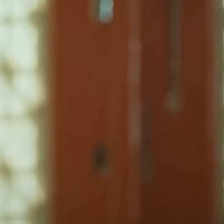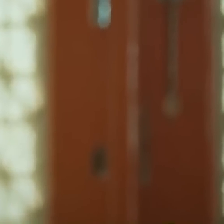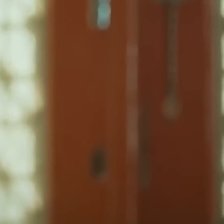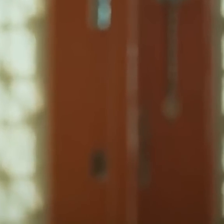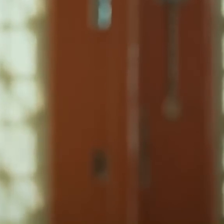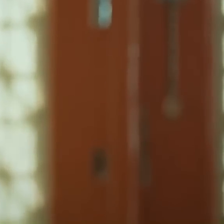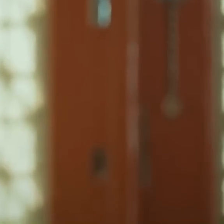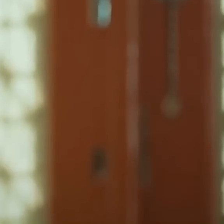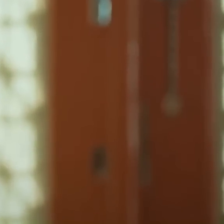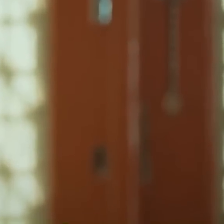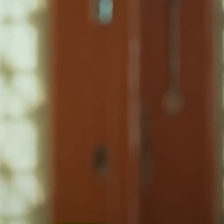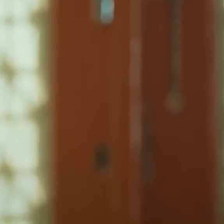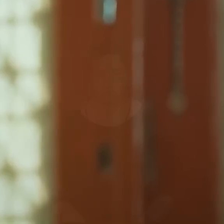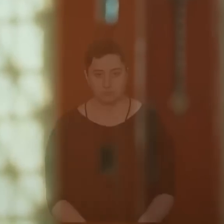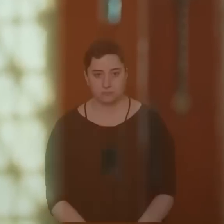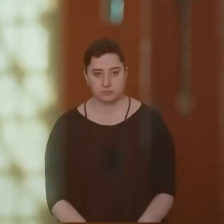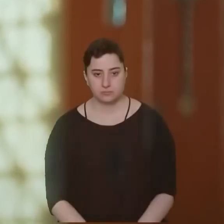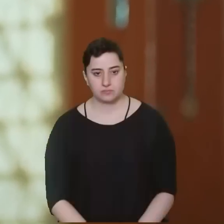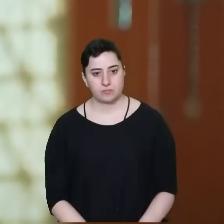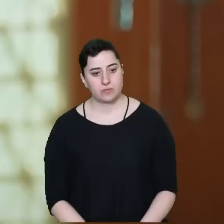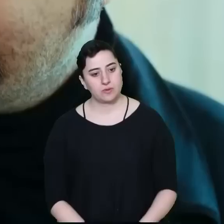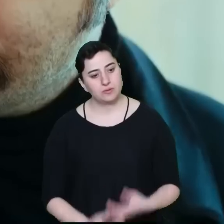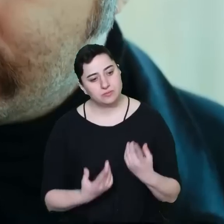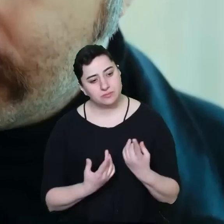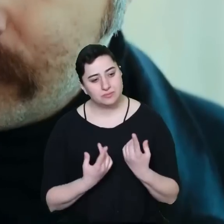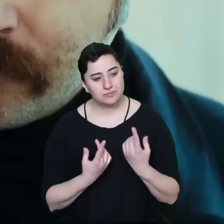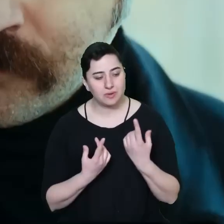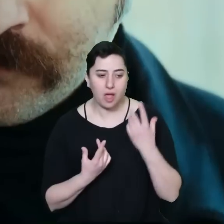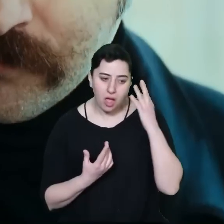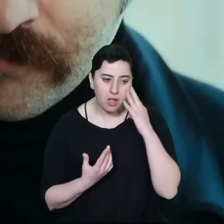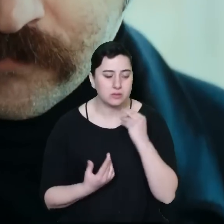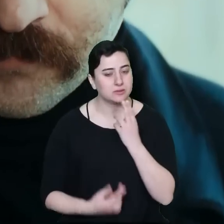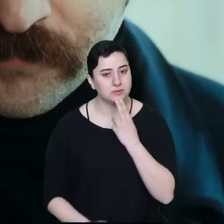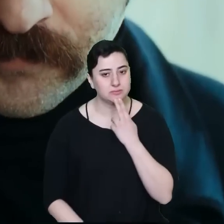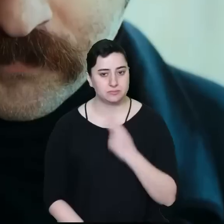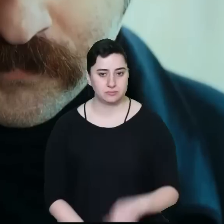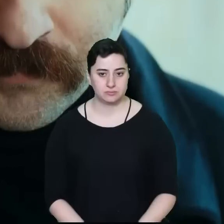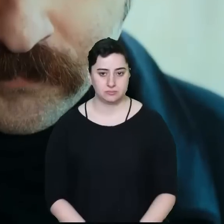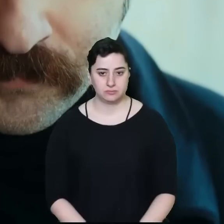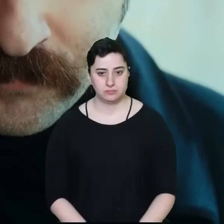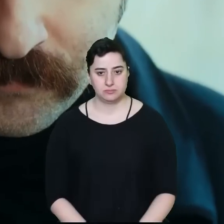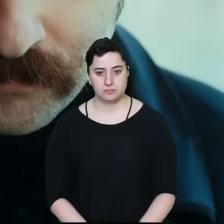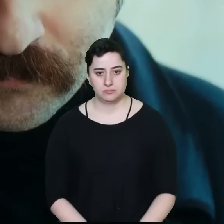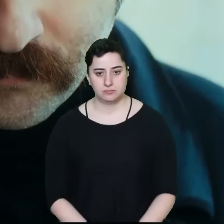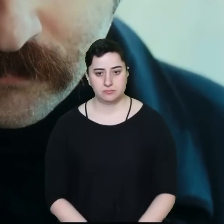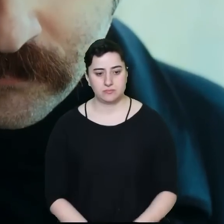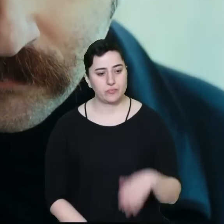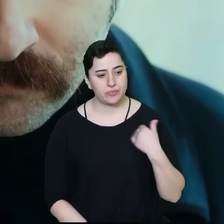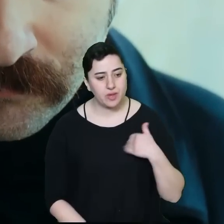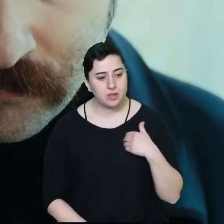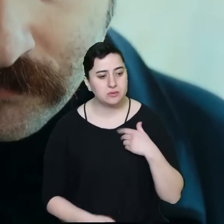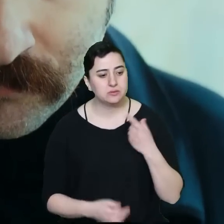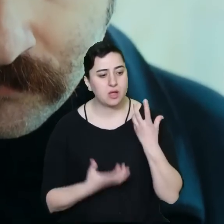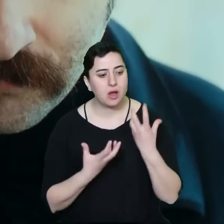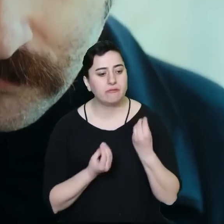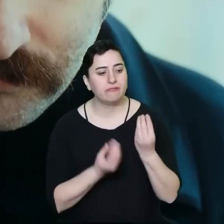Kapıda duraladı. Hoş gör kızım. Çalık kapıda buz kesmiş duruyor. Yaralarını deşmek